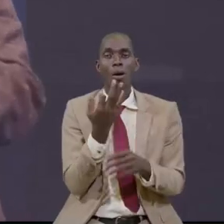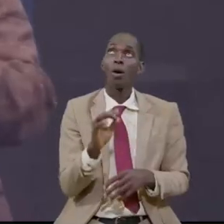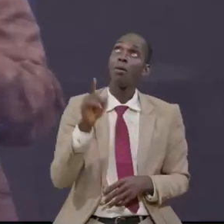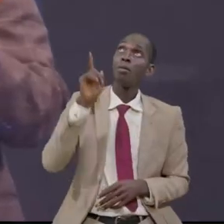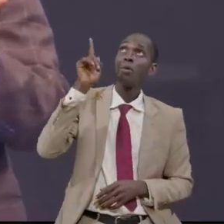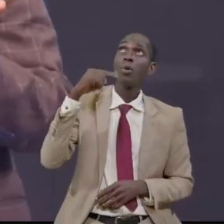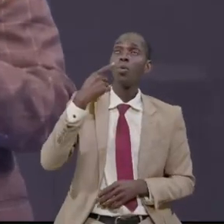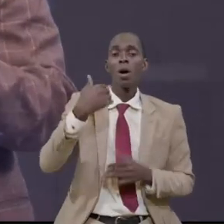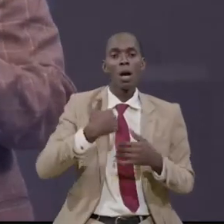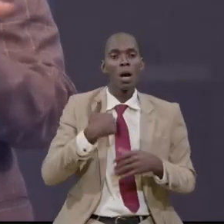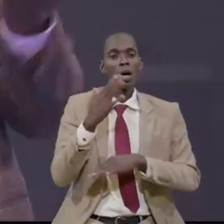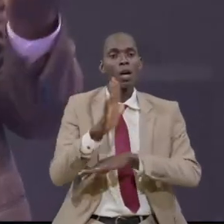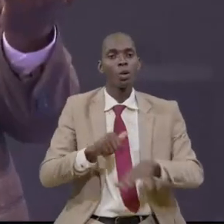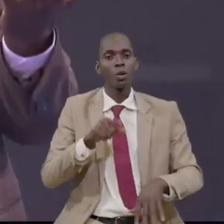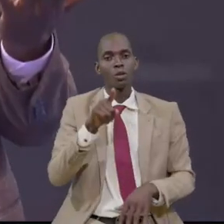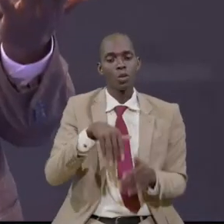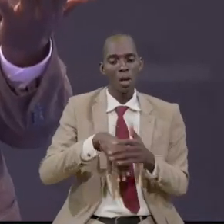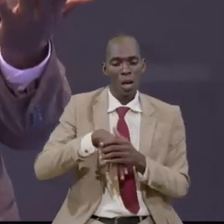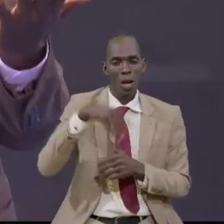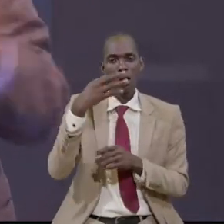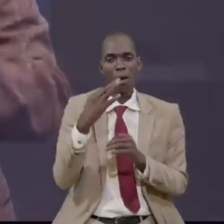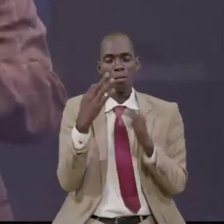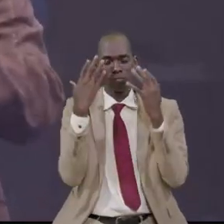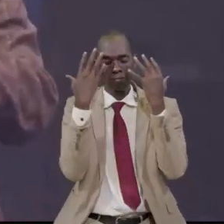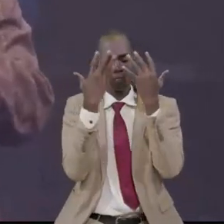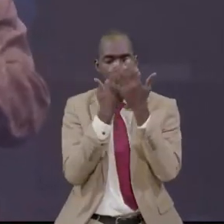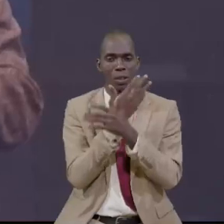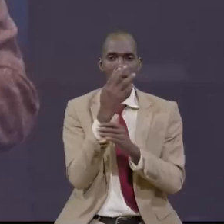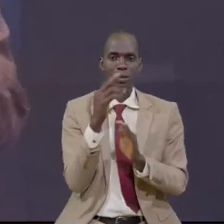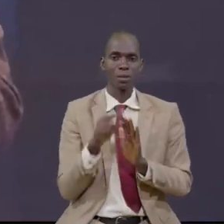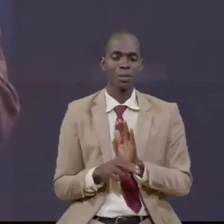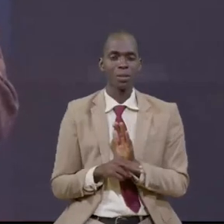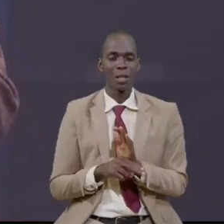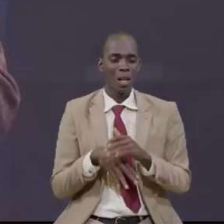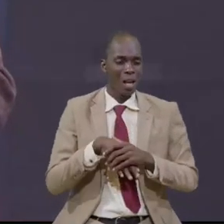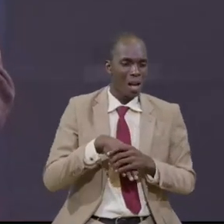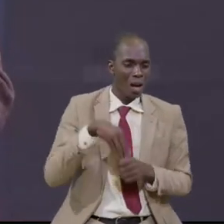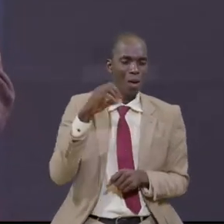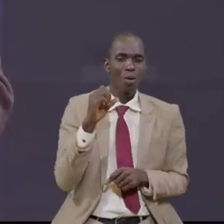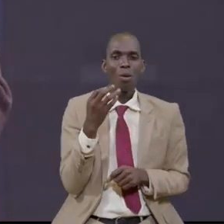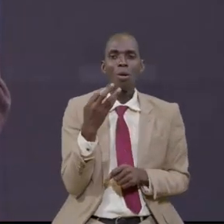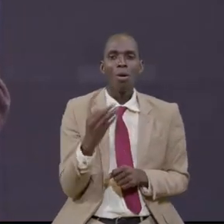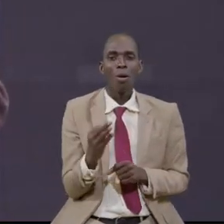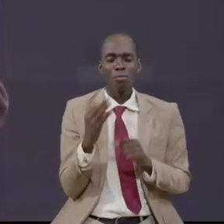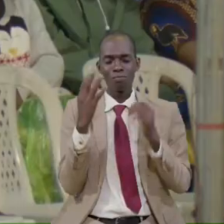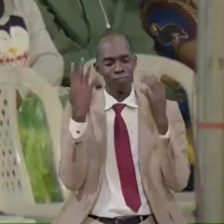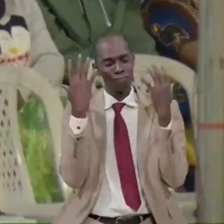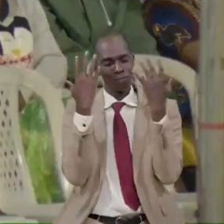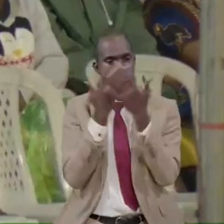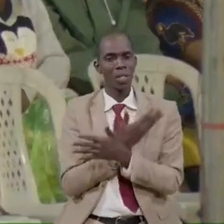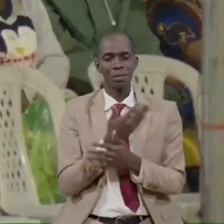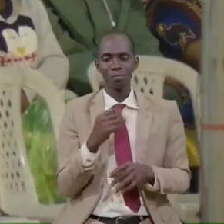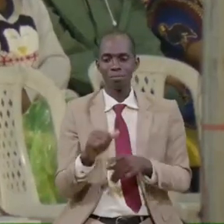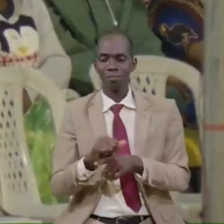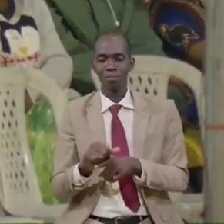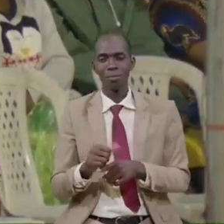appelé, des ténèbres, il vous a appelé, des ténèbres, il